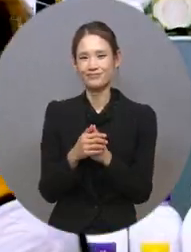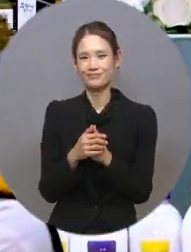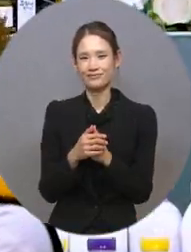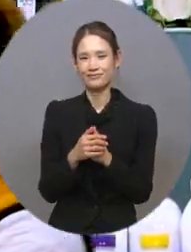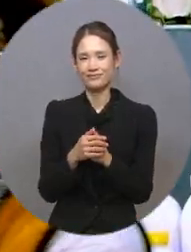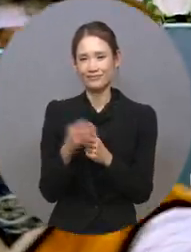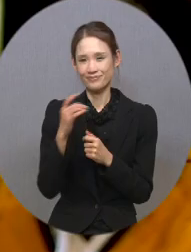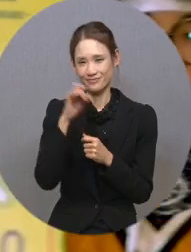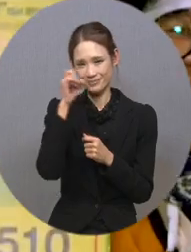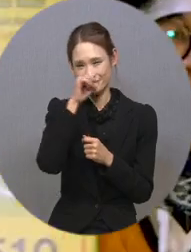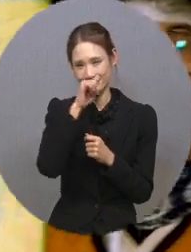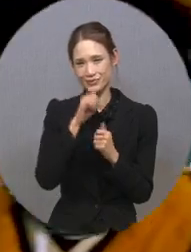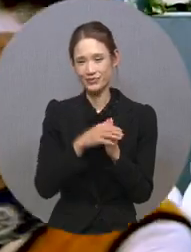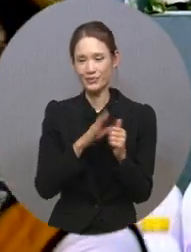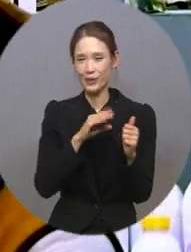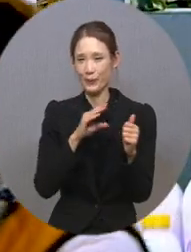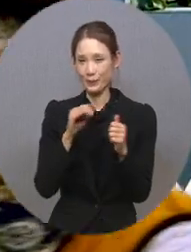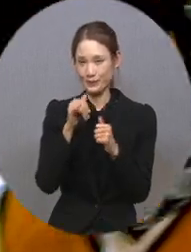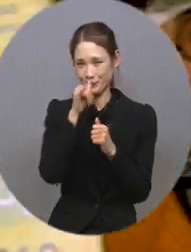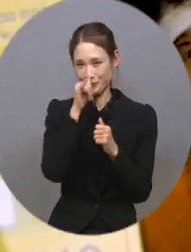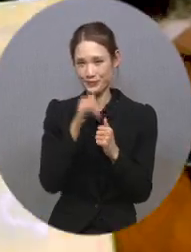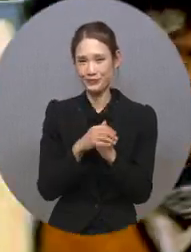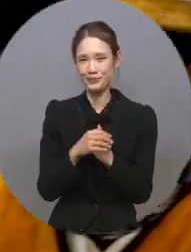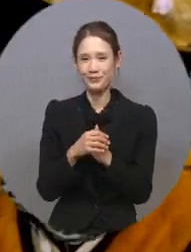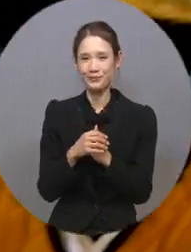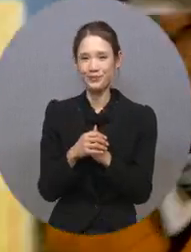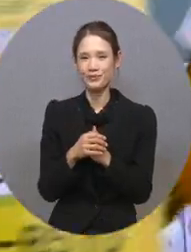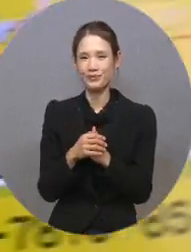고품격 매력 방송 남도.